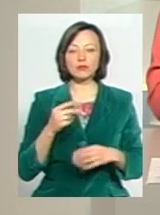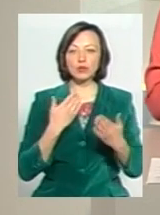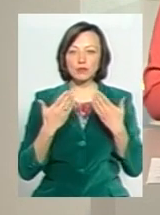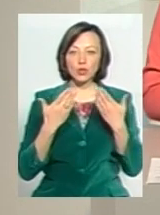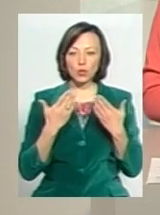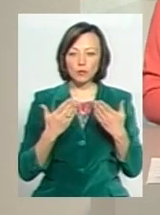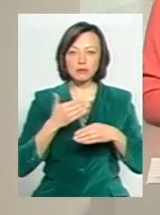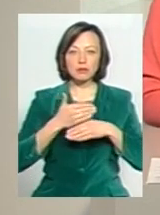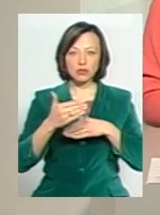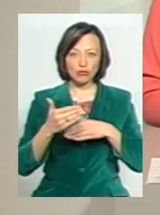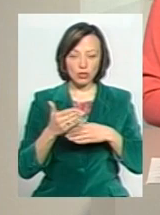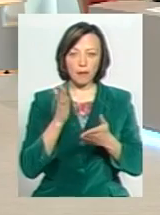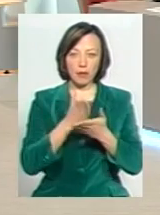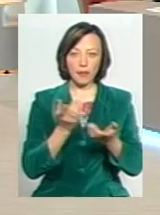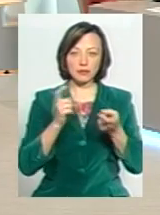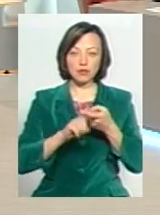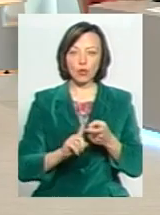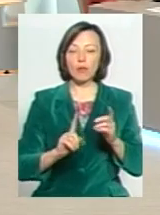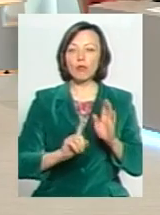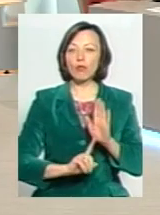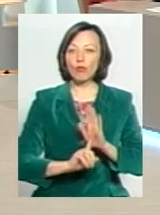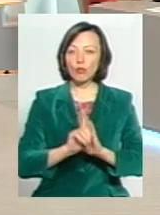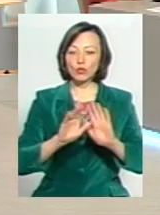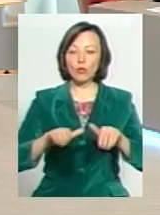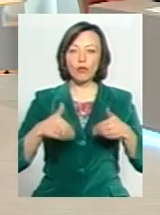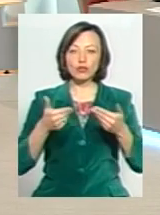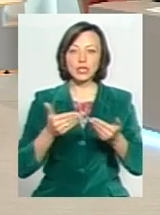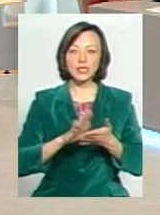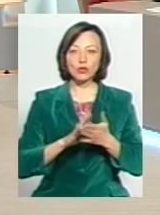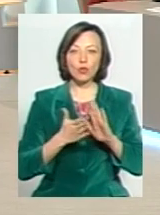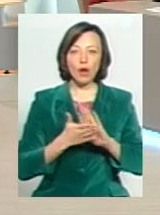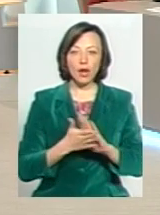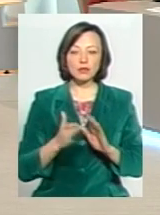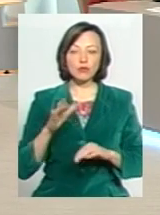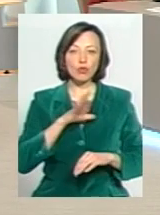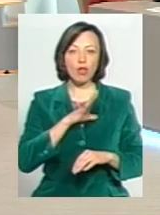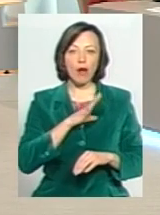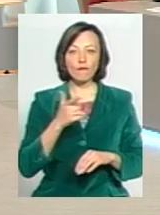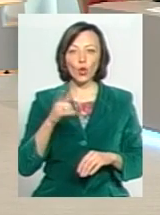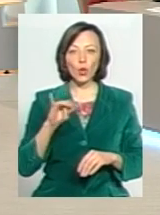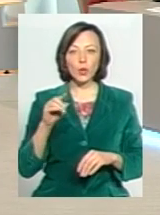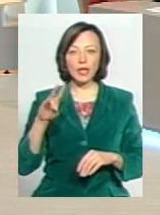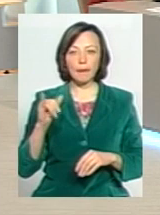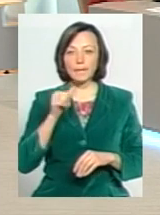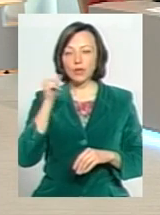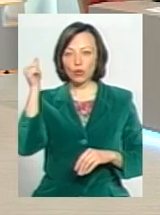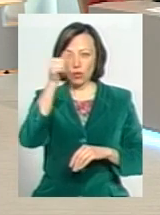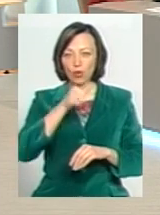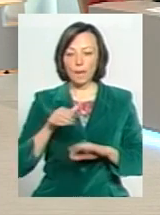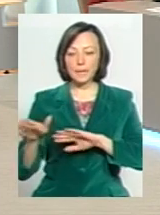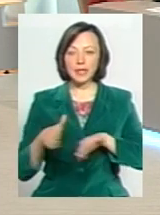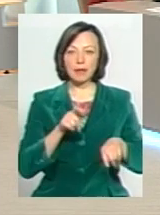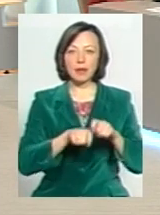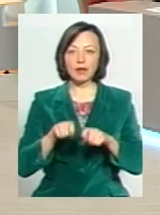включенні трошечки пізніше, а поки я пропоную почати з тієї ситуації, яка склалась у грудні минулого року після планової перевірки